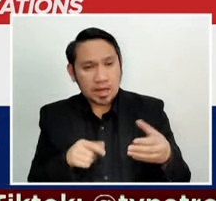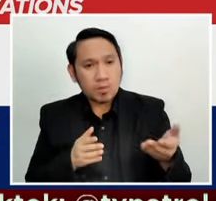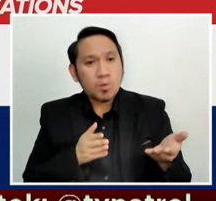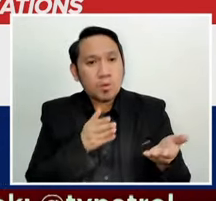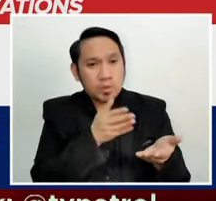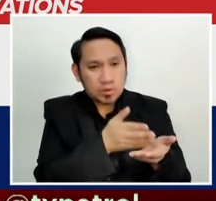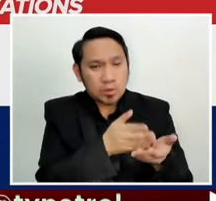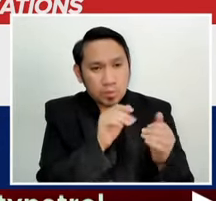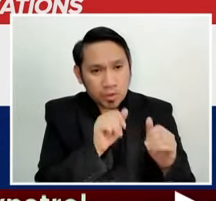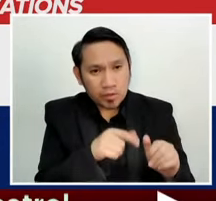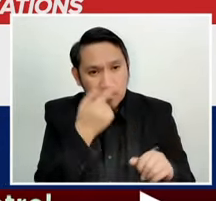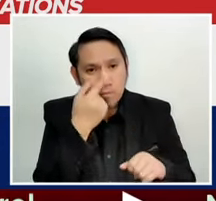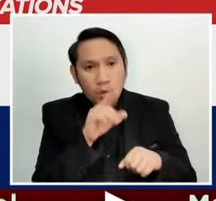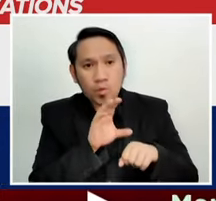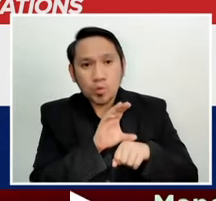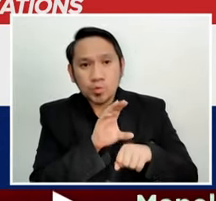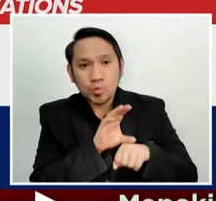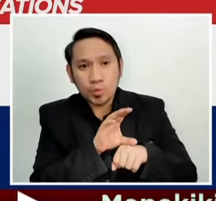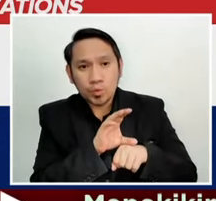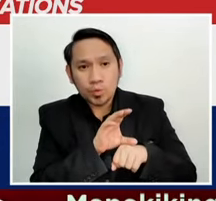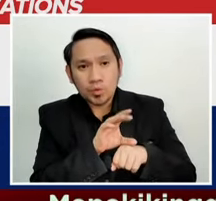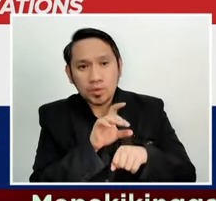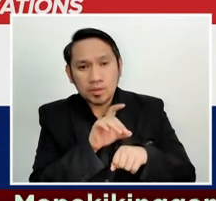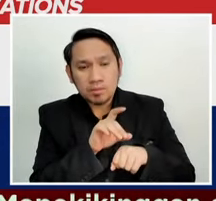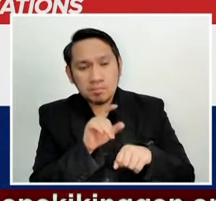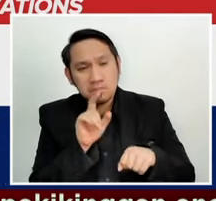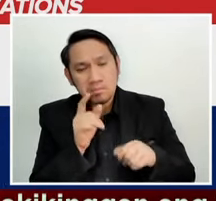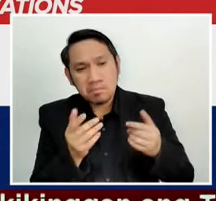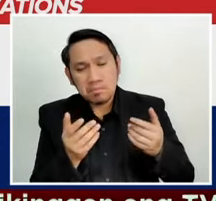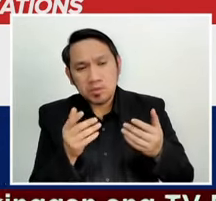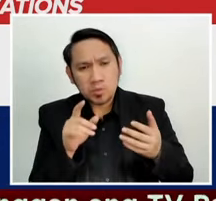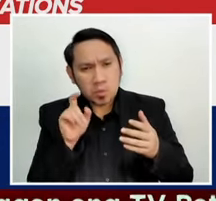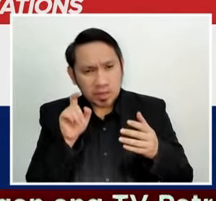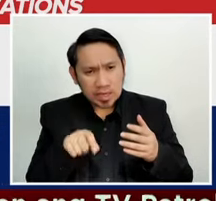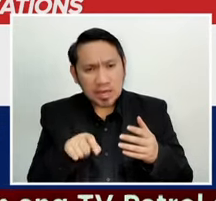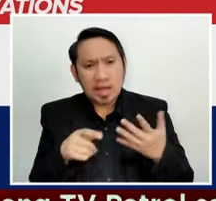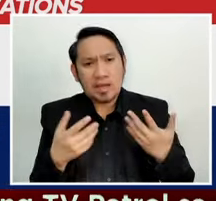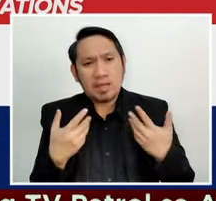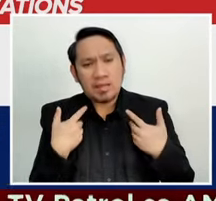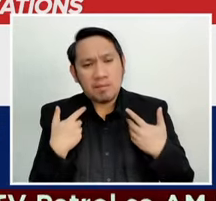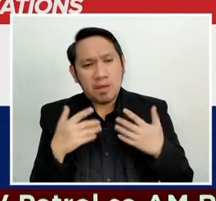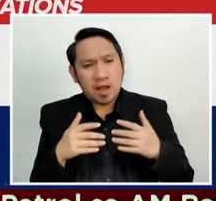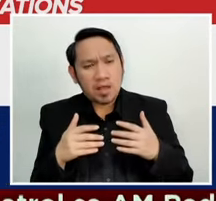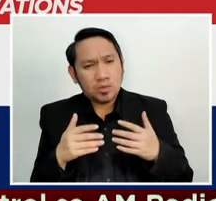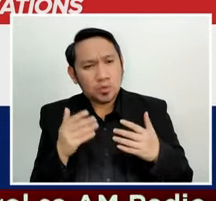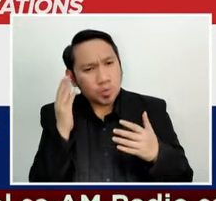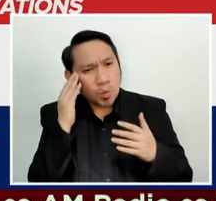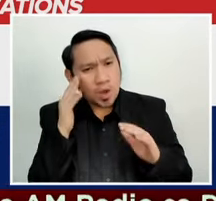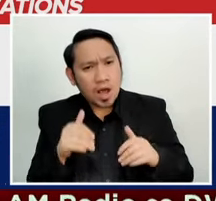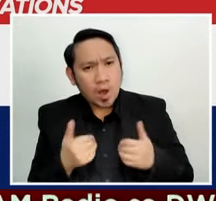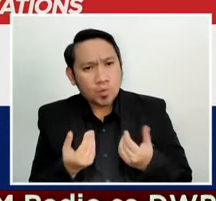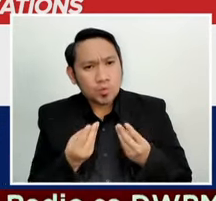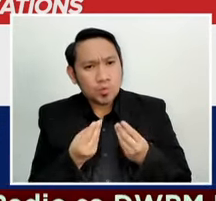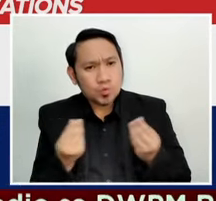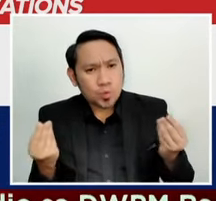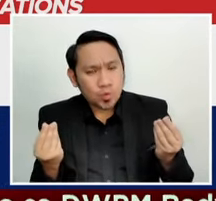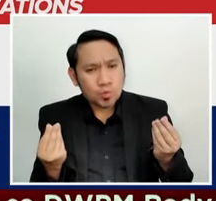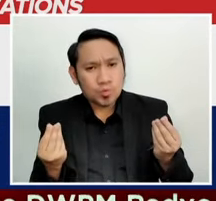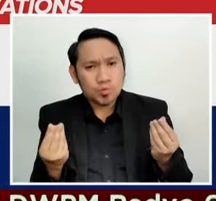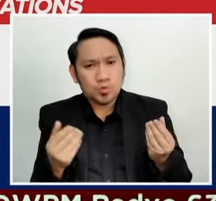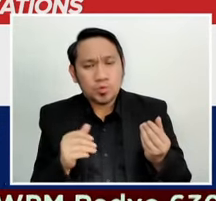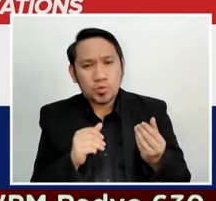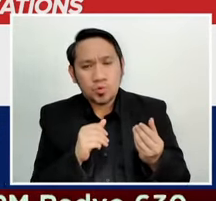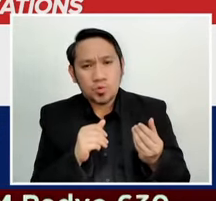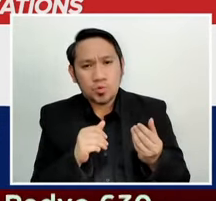nga, kailangan na ma-manage yung ganitong concerns, no? Without having to go through the legal process